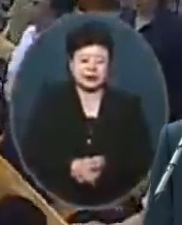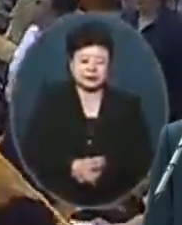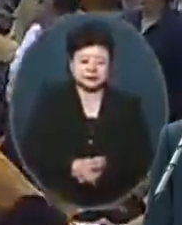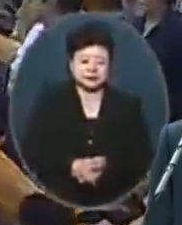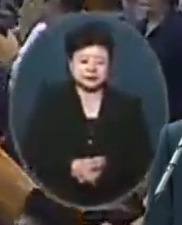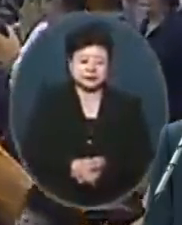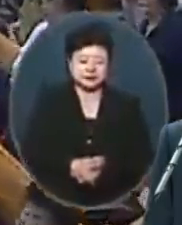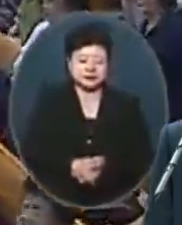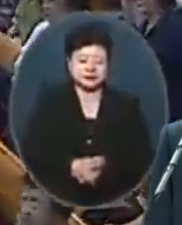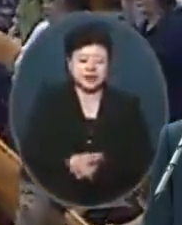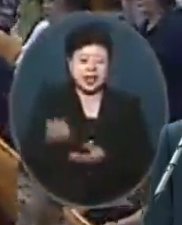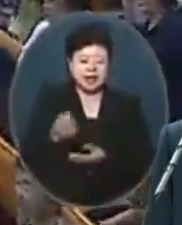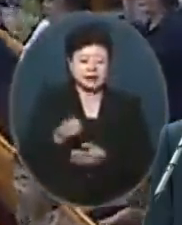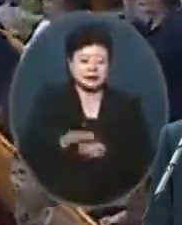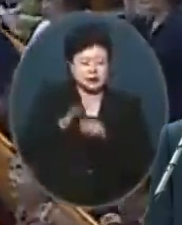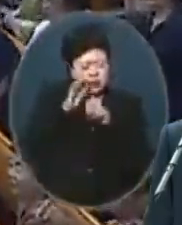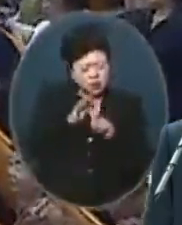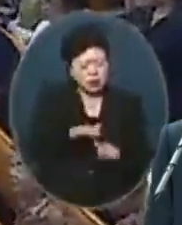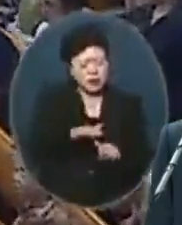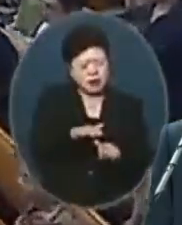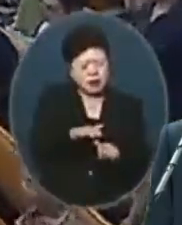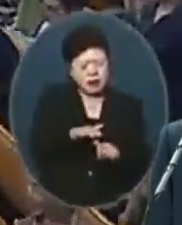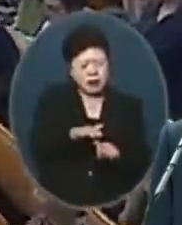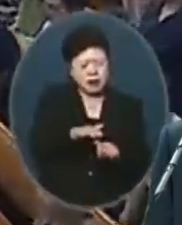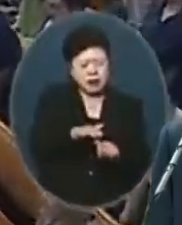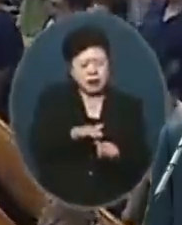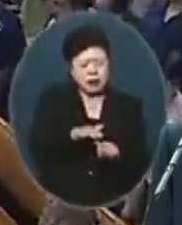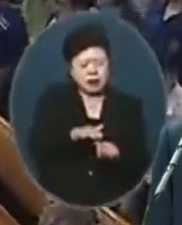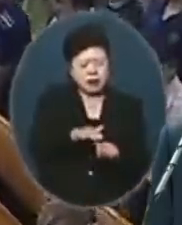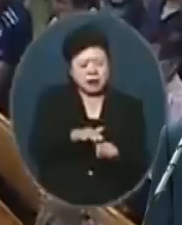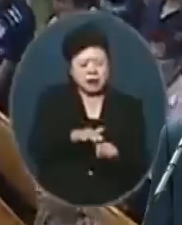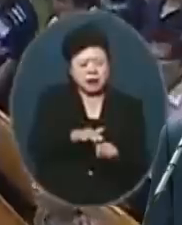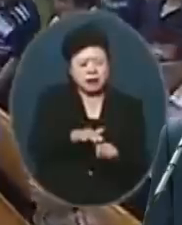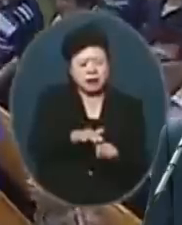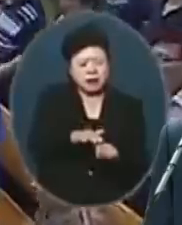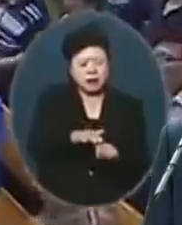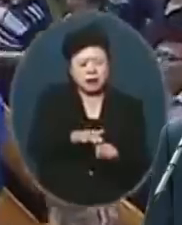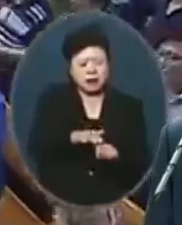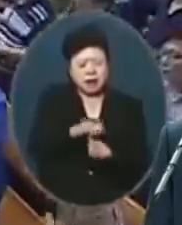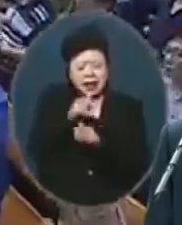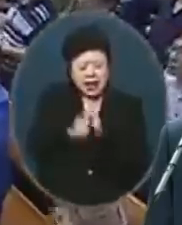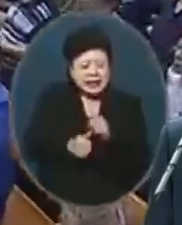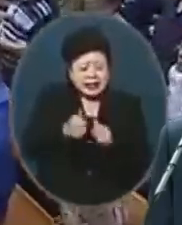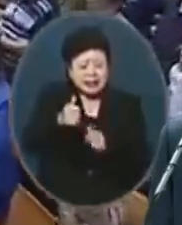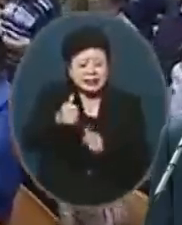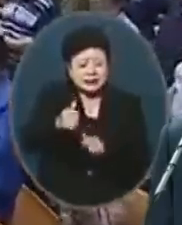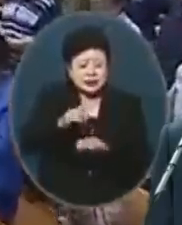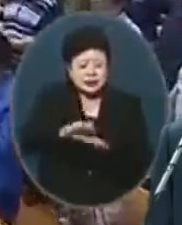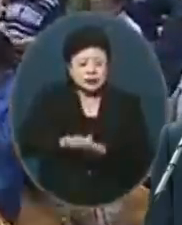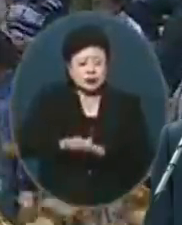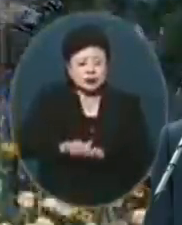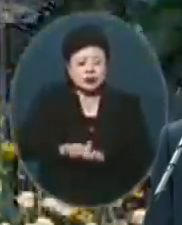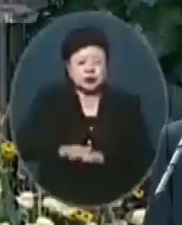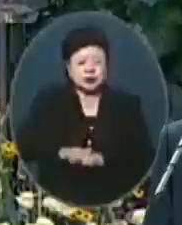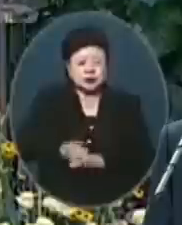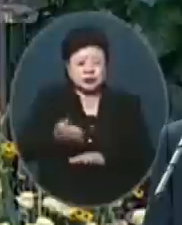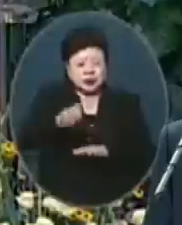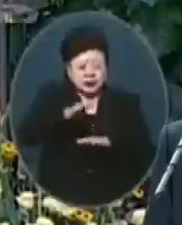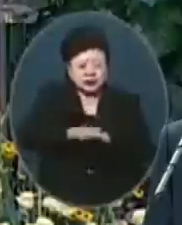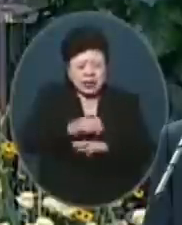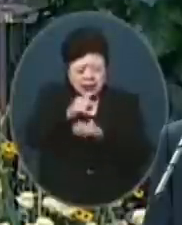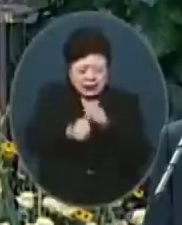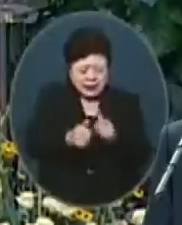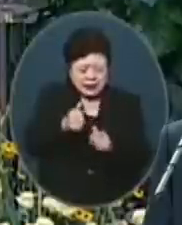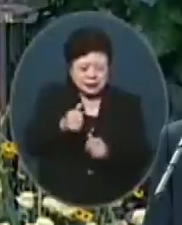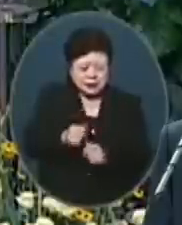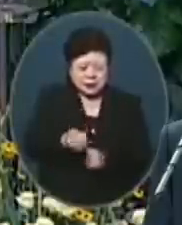아픈 데 손을 얹으십시오. 여러분이 손을 얹는 것이 바로 하나님이 손을 얹는 것입니다. 하나님은